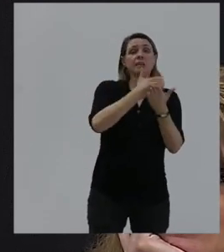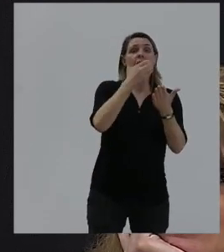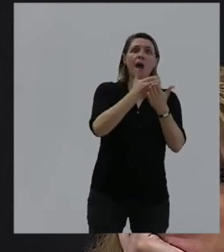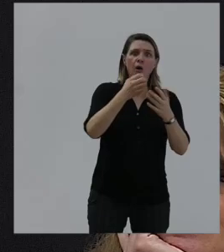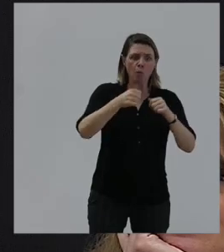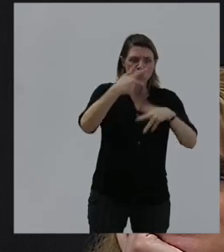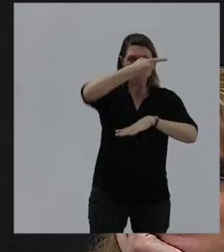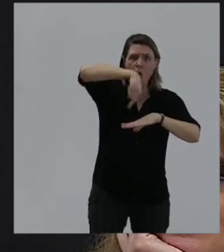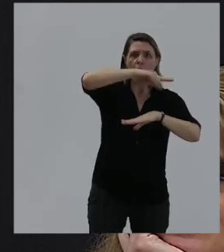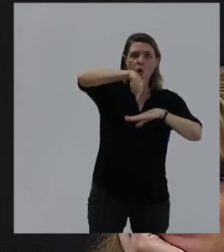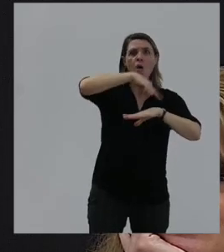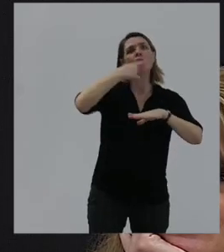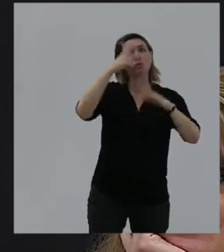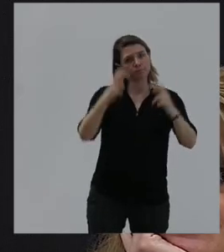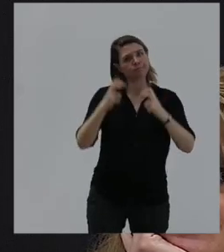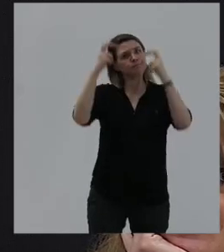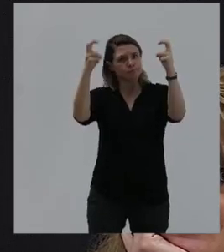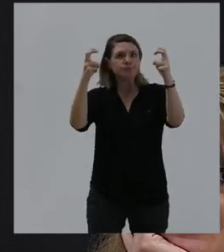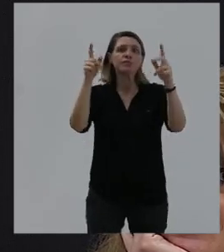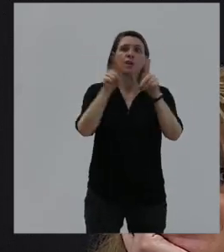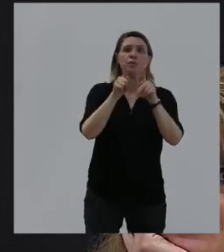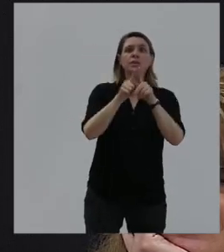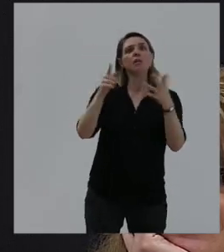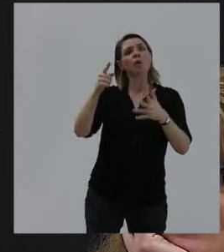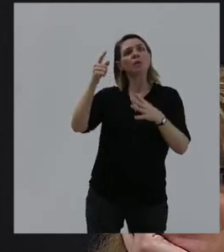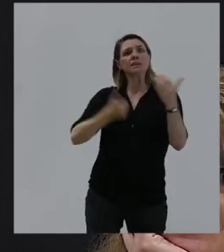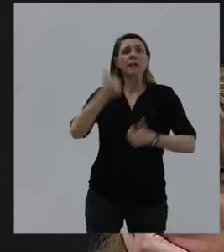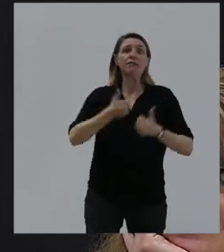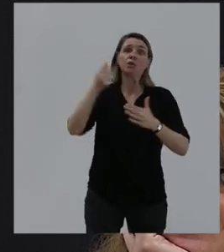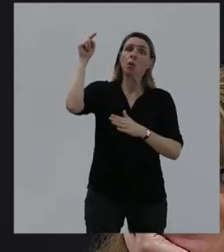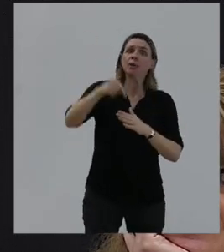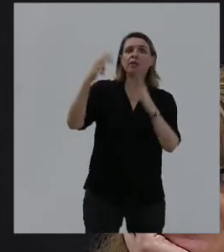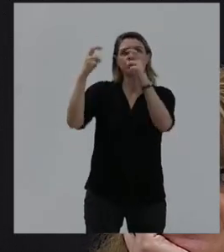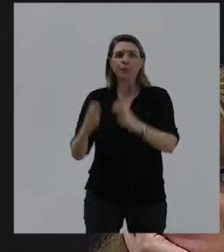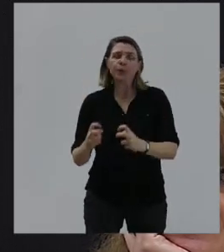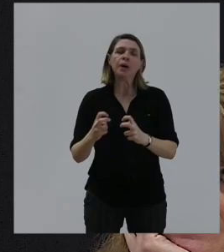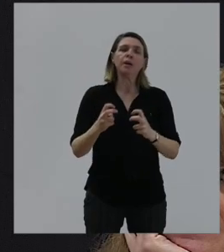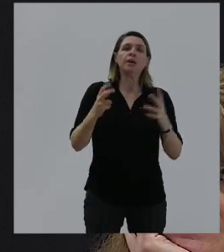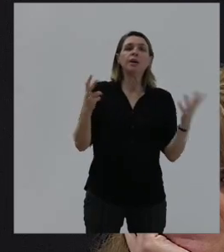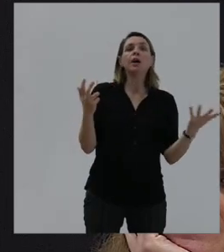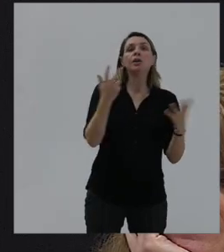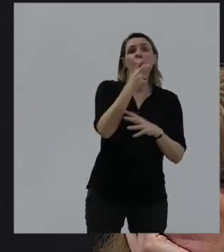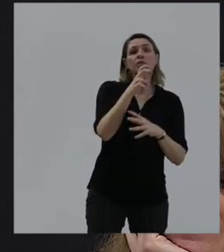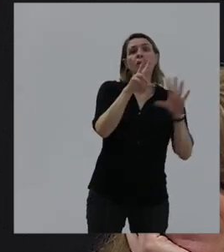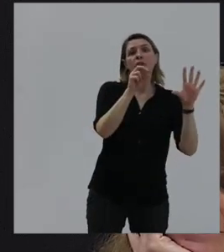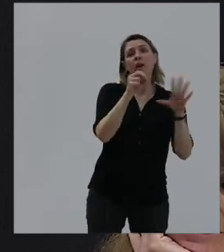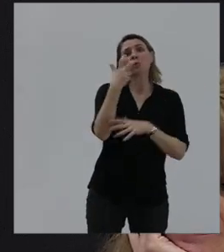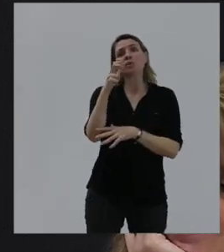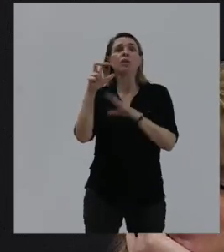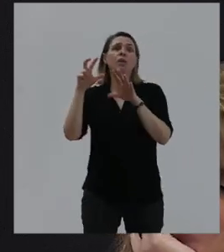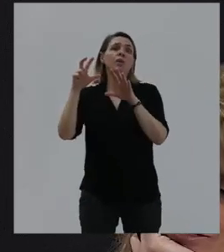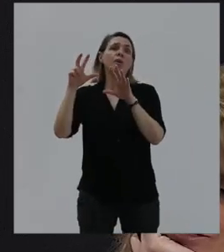nombreuses heures, nous avons augmenté leur INM et abaissé leur service obligatoire de 480 à 384 heures. Ce travail